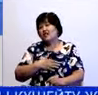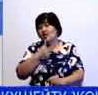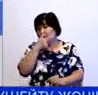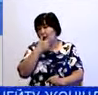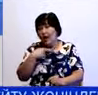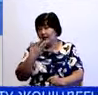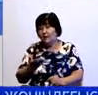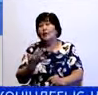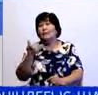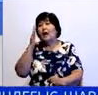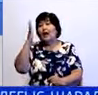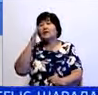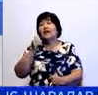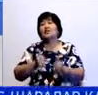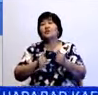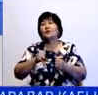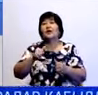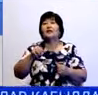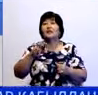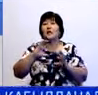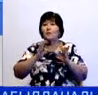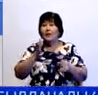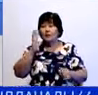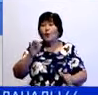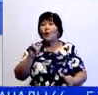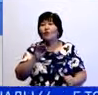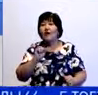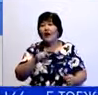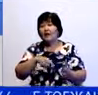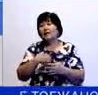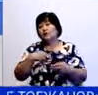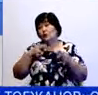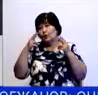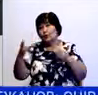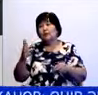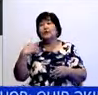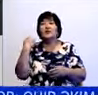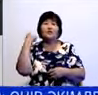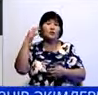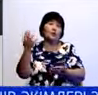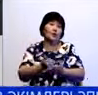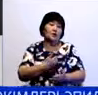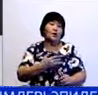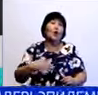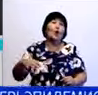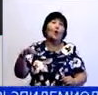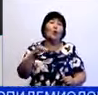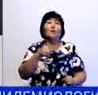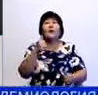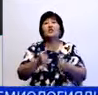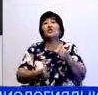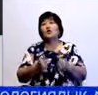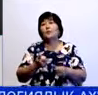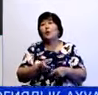Құдай қаласа алда чемпионат мир болады. Уфа қаласында елінде. Соған бар чемпион мир болу керек. Облыстық